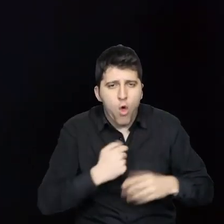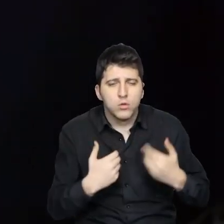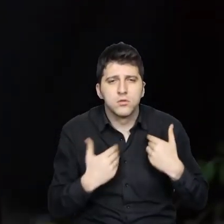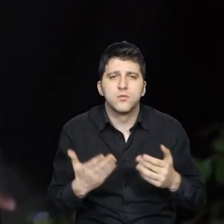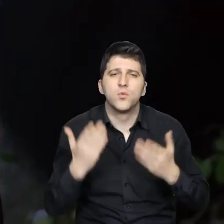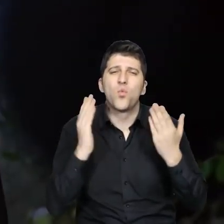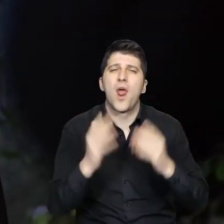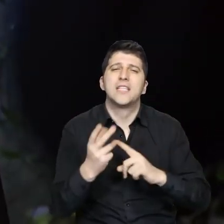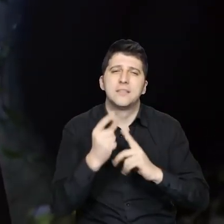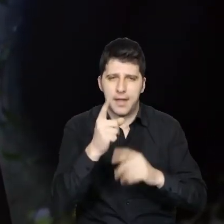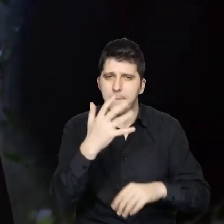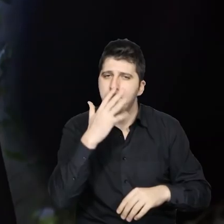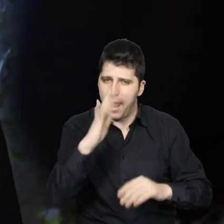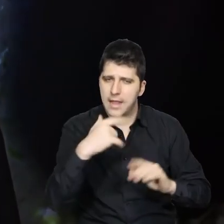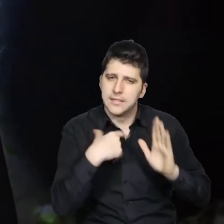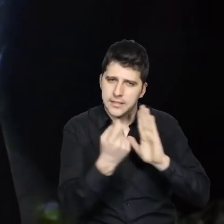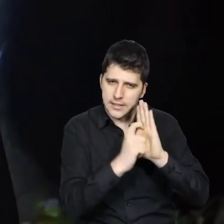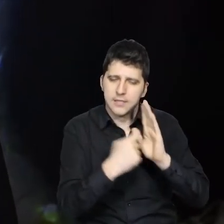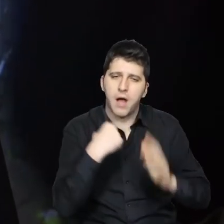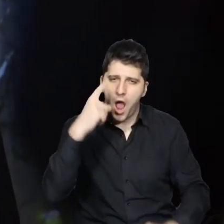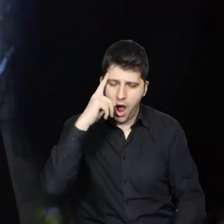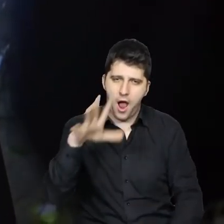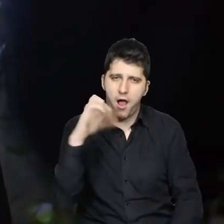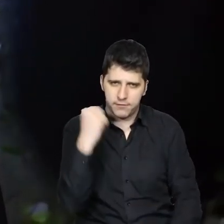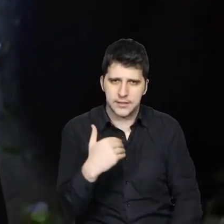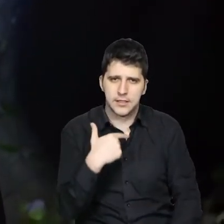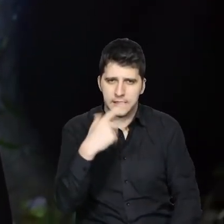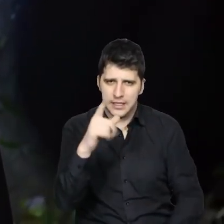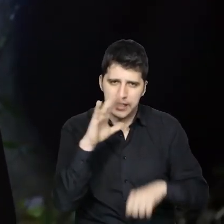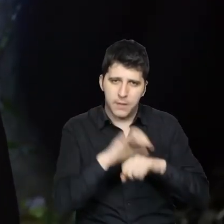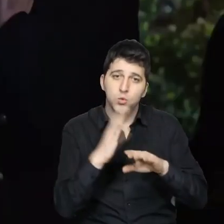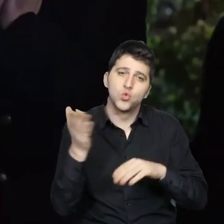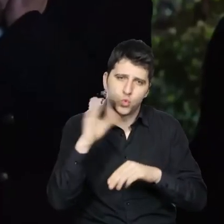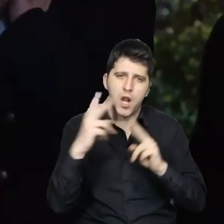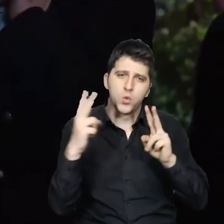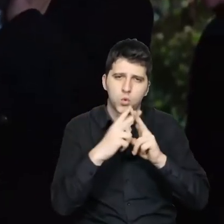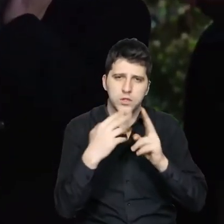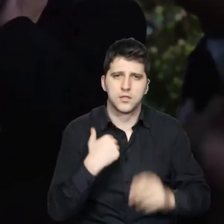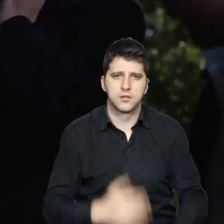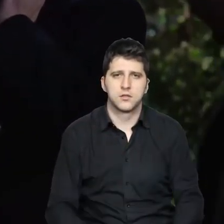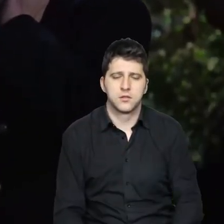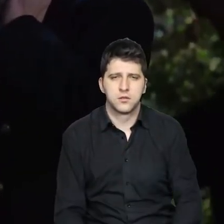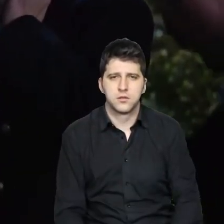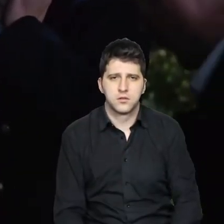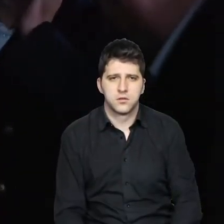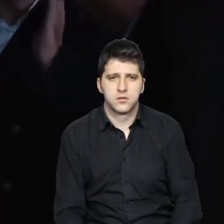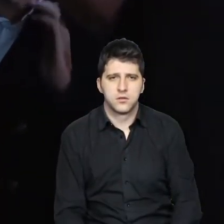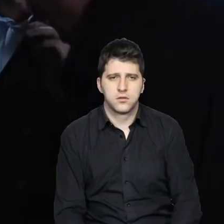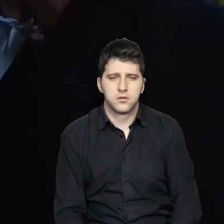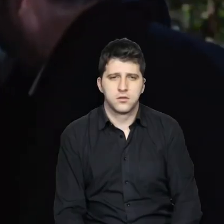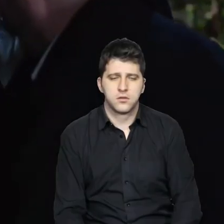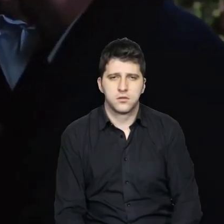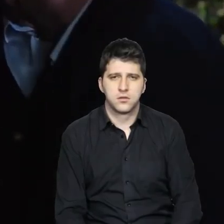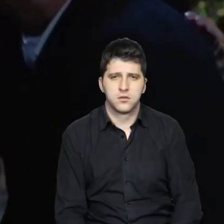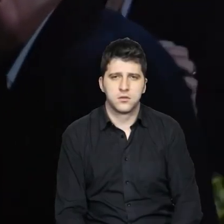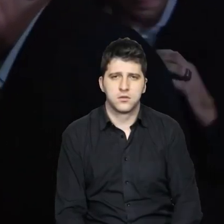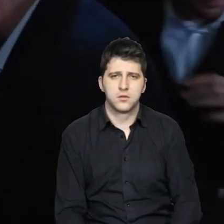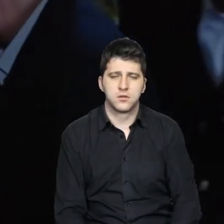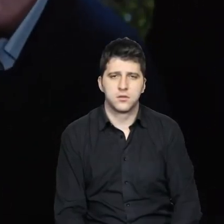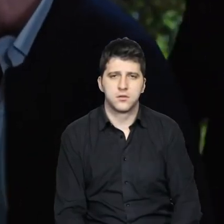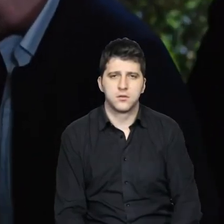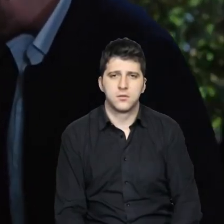İsmail, bunu yazdım bir kenara. Gafil avladın ama sonra görüşeceğiz. Oral İsmail'in yanına